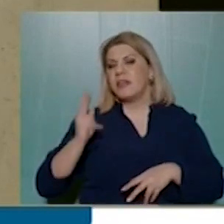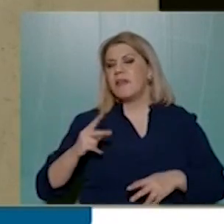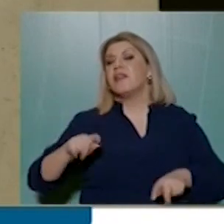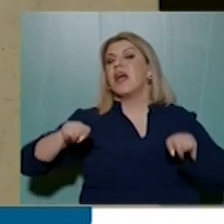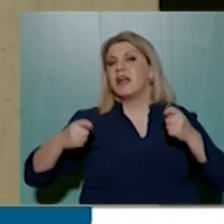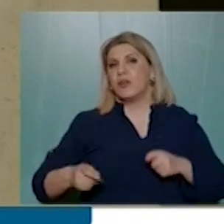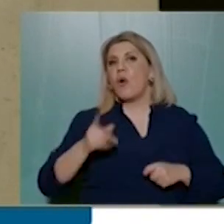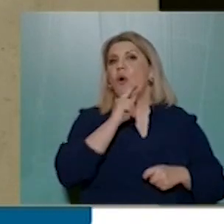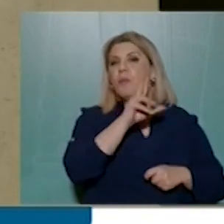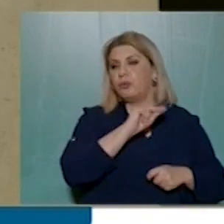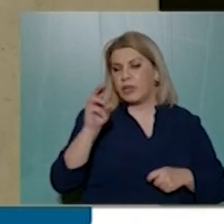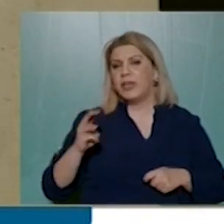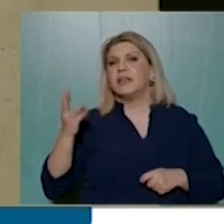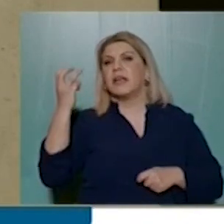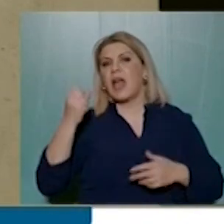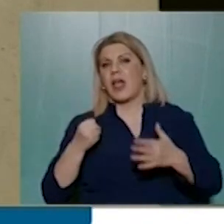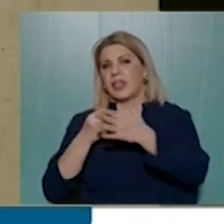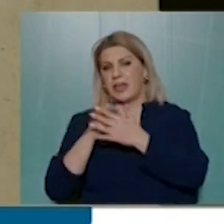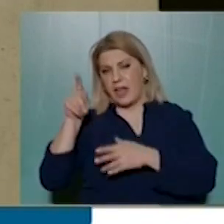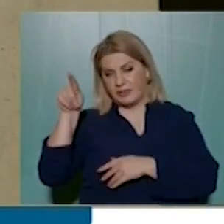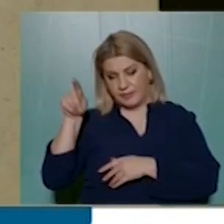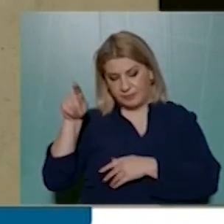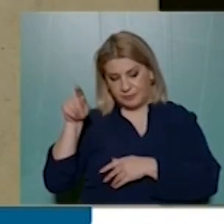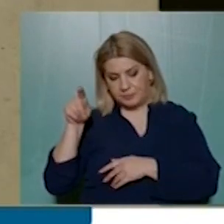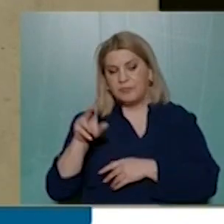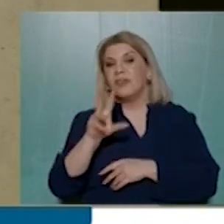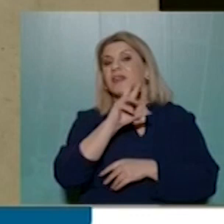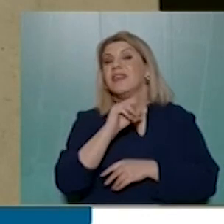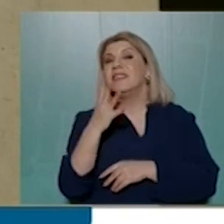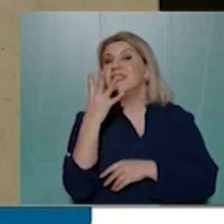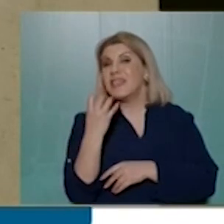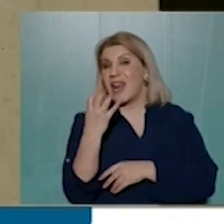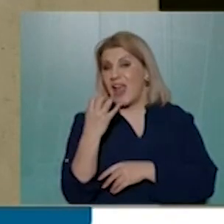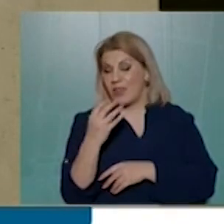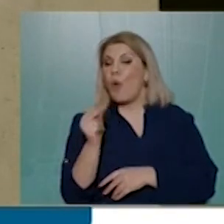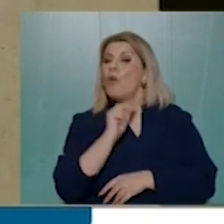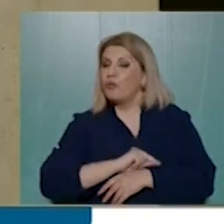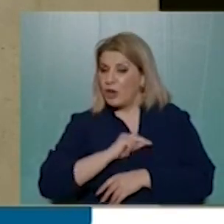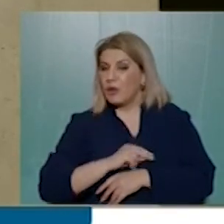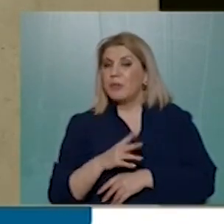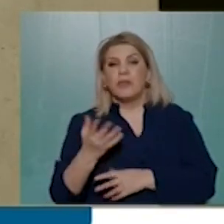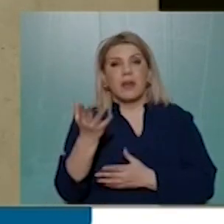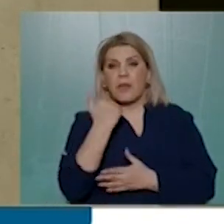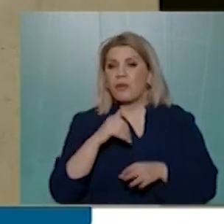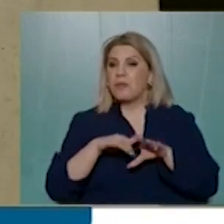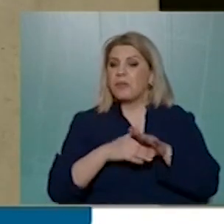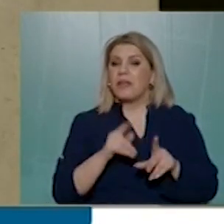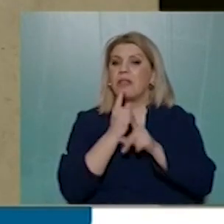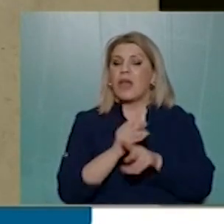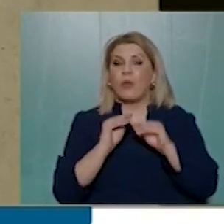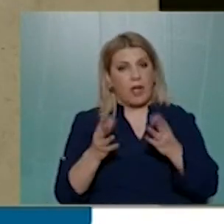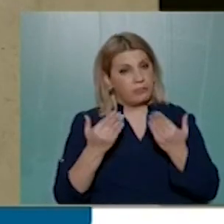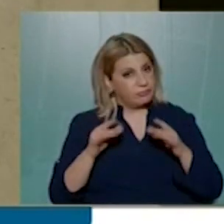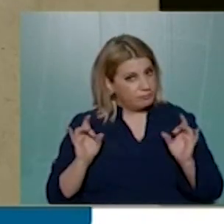και το κδαπ τρ ανδρείας για μια ακόμα φορά 40 και πλέον ωφελούμενοι κινδυνεύουν να μείνουν χωρίς υπηρεσίες ειδικής